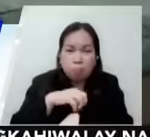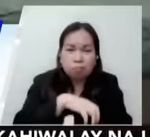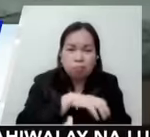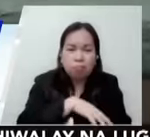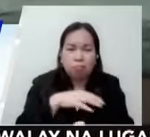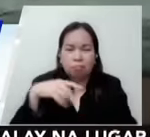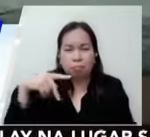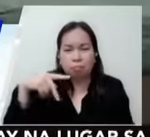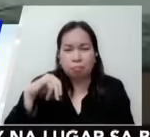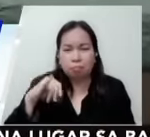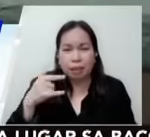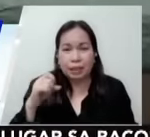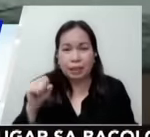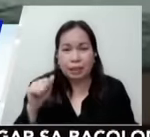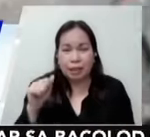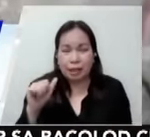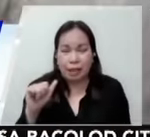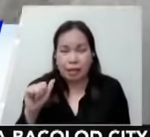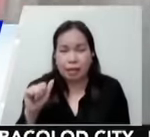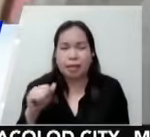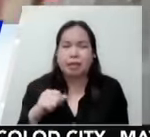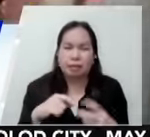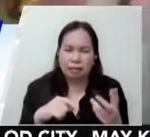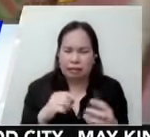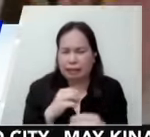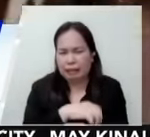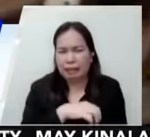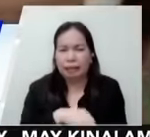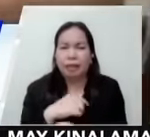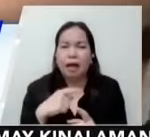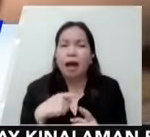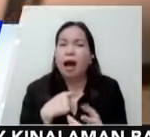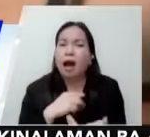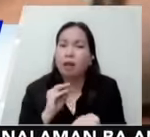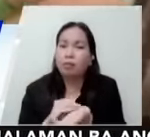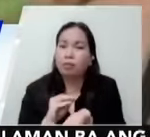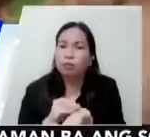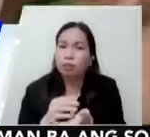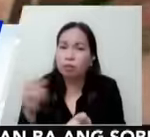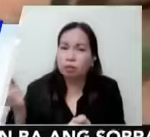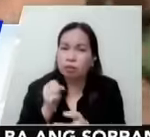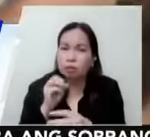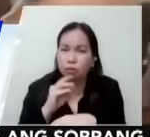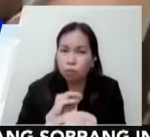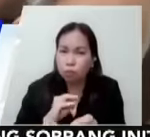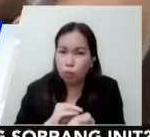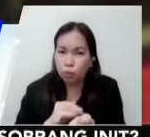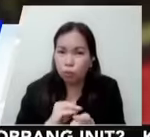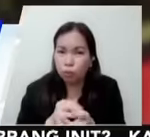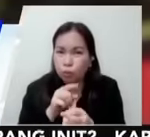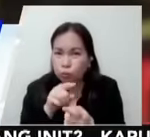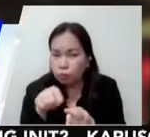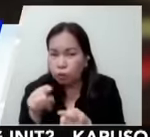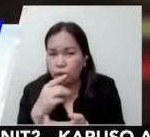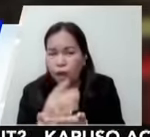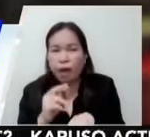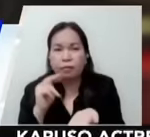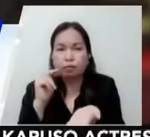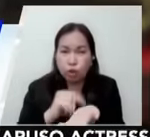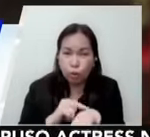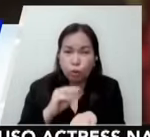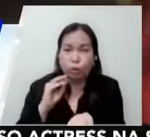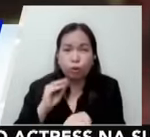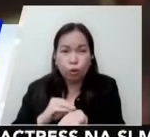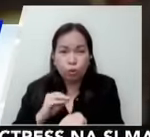Or pigsa. Meron po tayong karagdagan doktor na na-hire po tayo. At po, may mga jail nurses po tayo. Bahagi